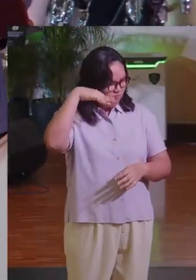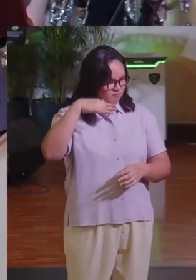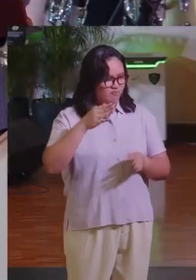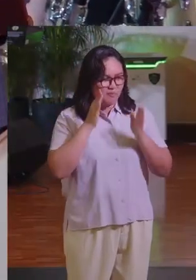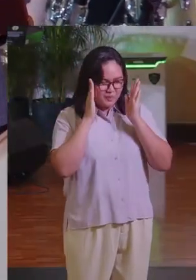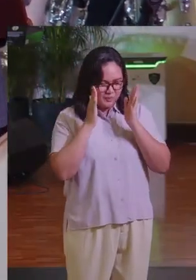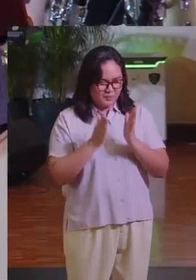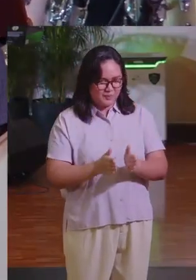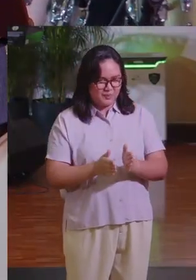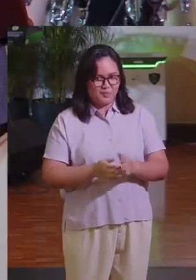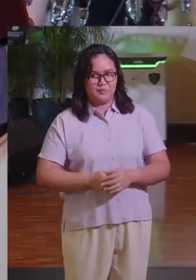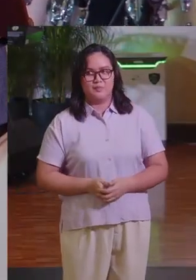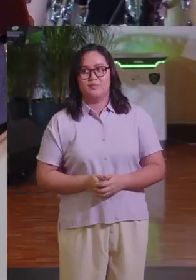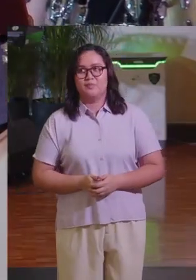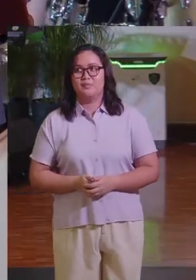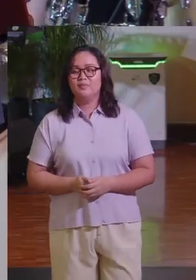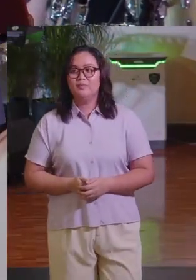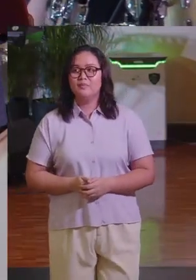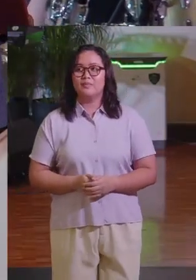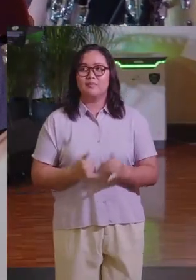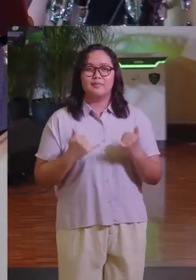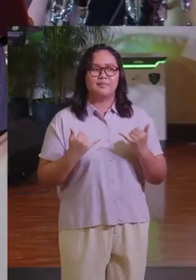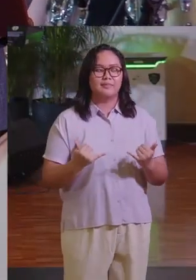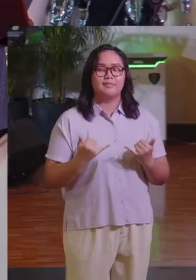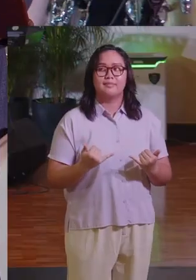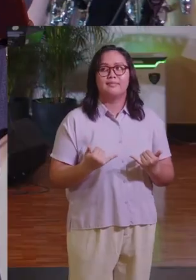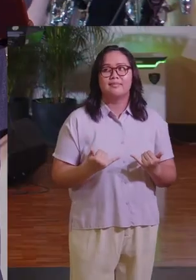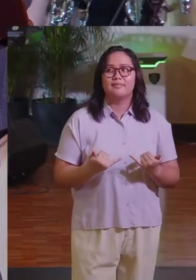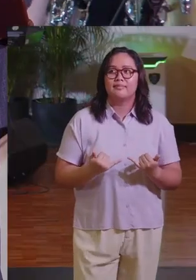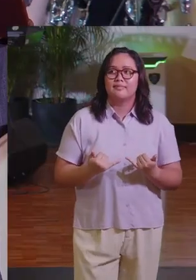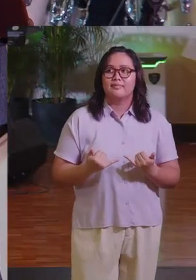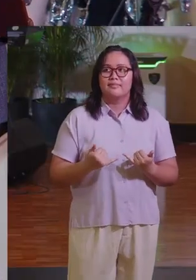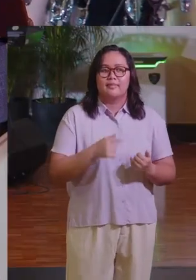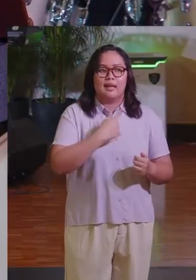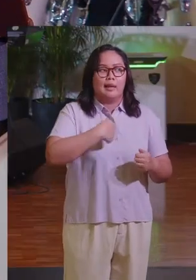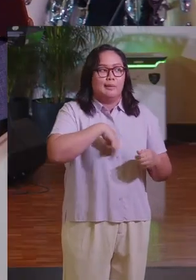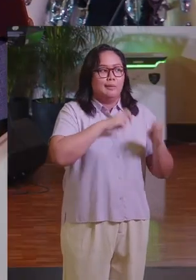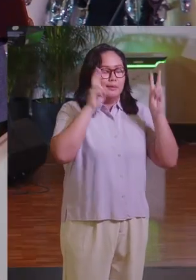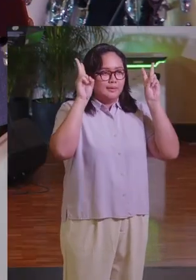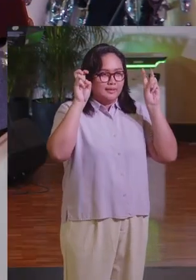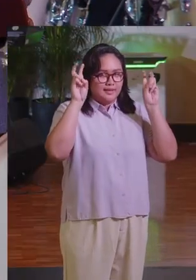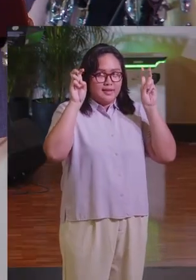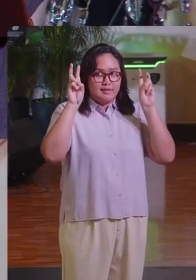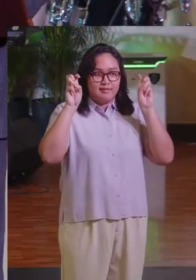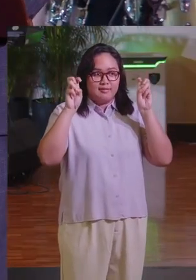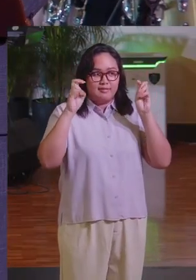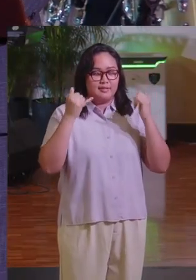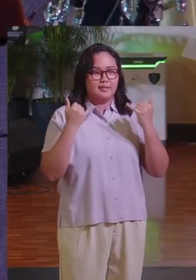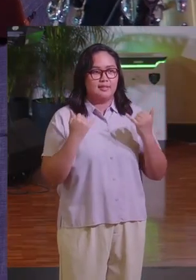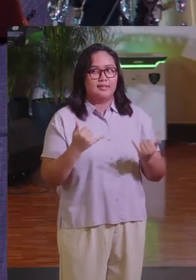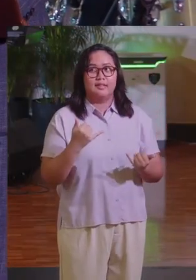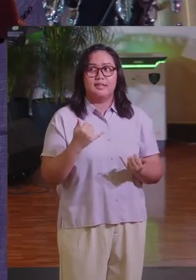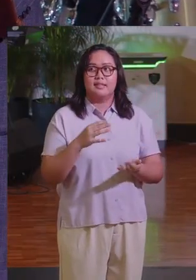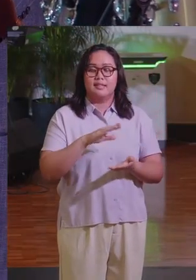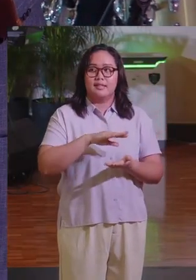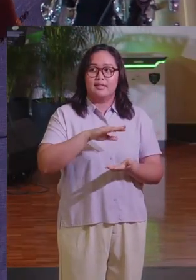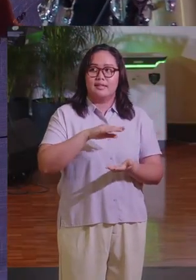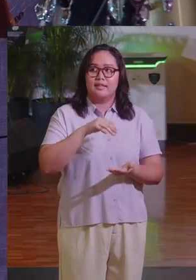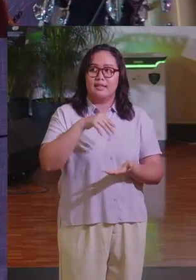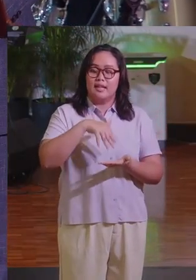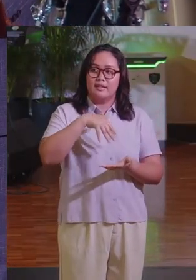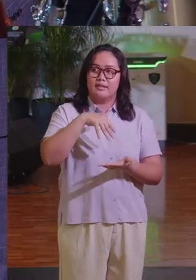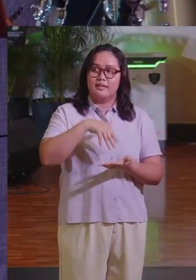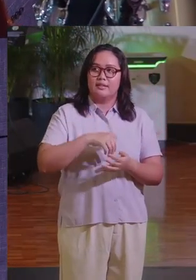tawag. Ito po yung pamagat ng pag-aaral sa umaga, ngunit ang ginamit po ni